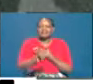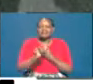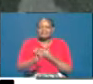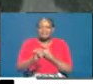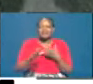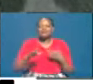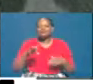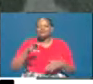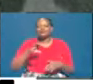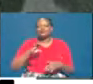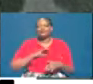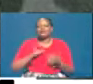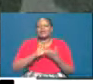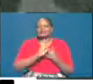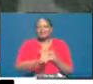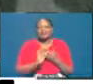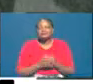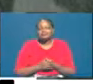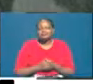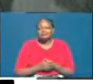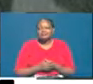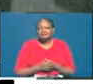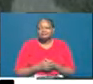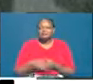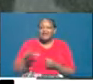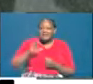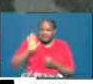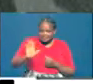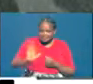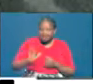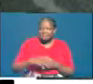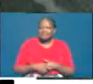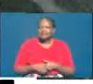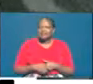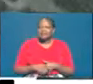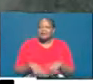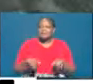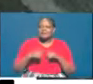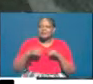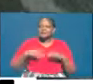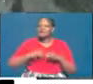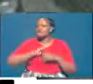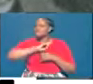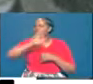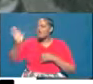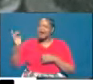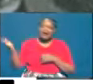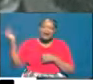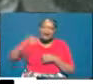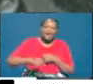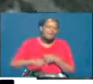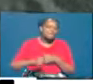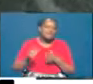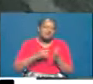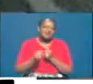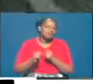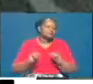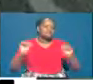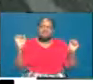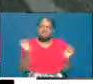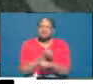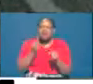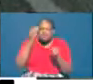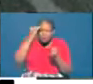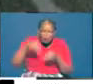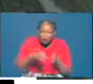hiyo. Ni mwananchi wa district hiyo. Lakini mgeni wakuja tu, atajua njia na